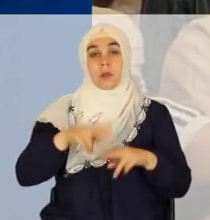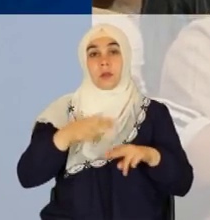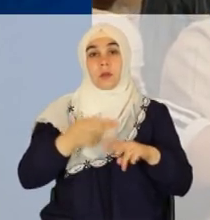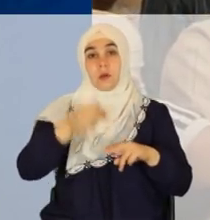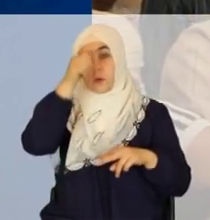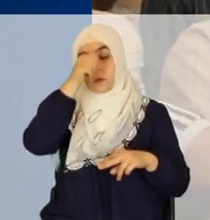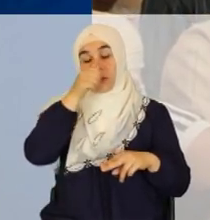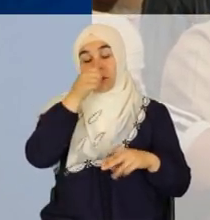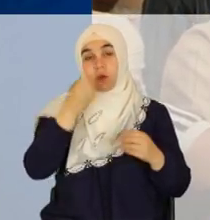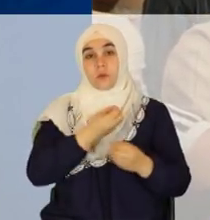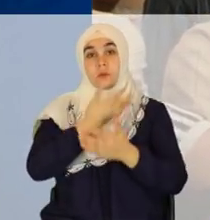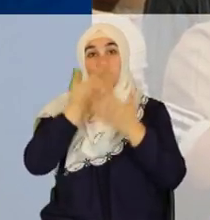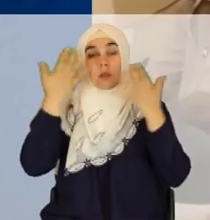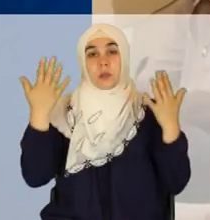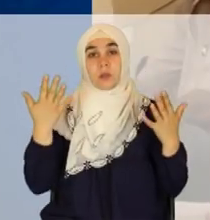ayını, gündüzlerini,